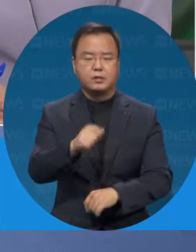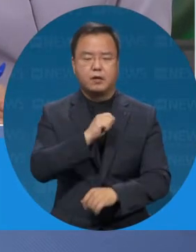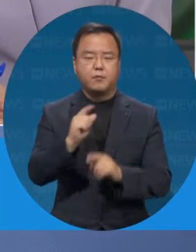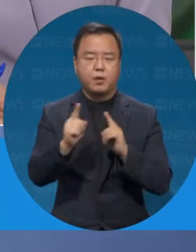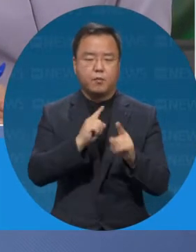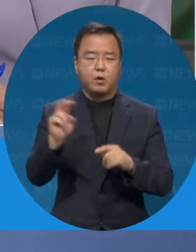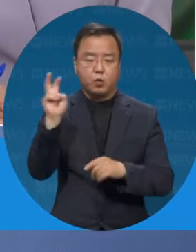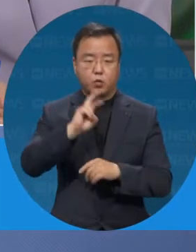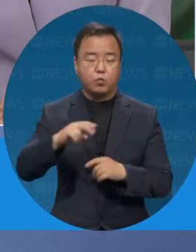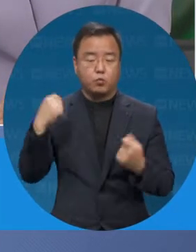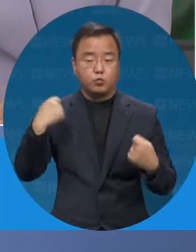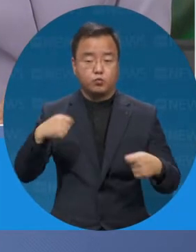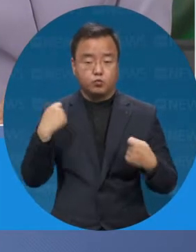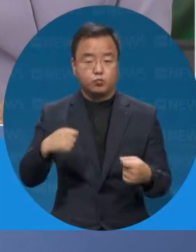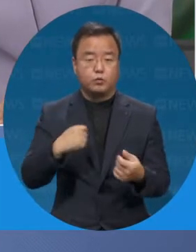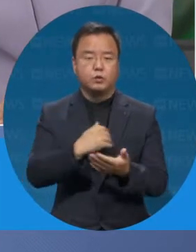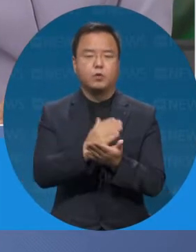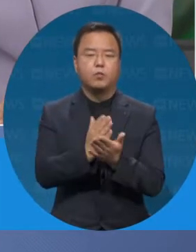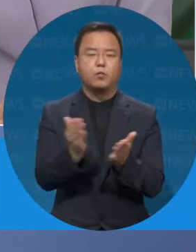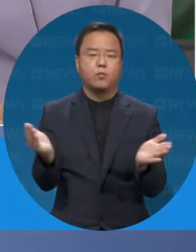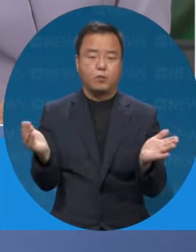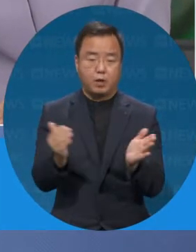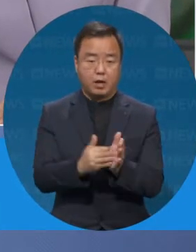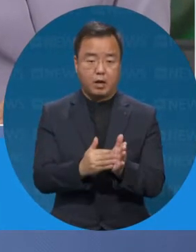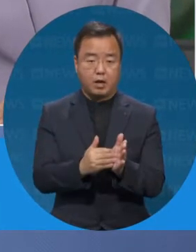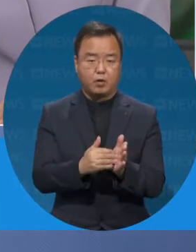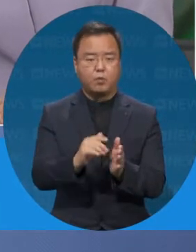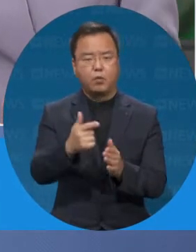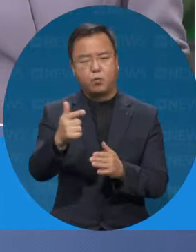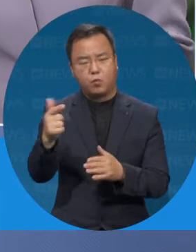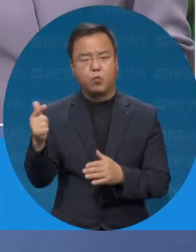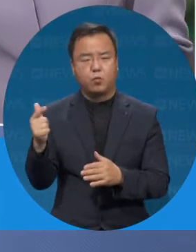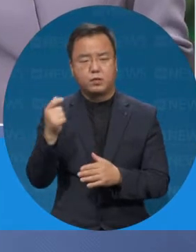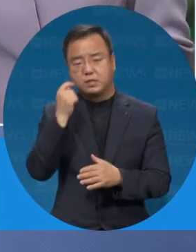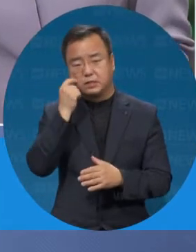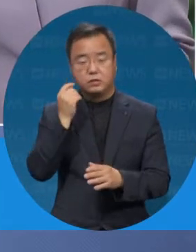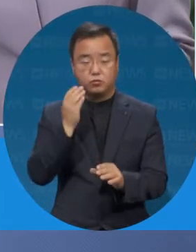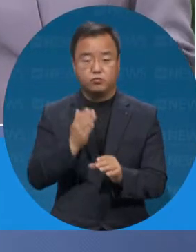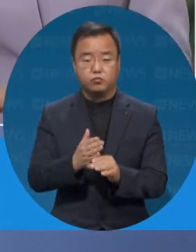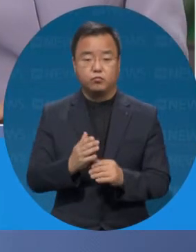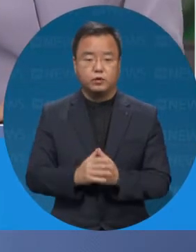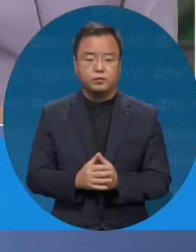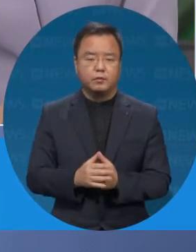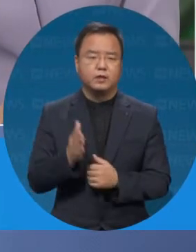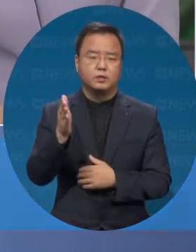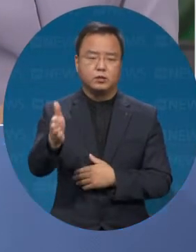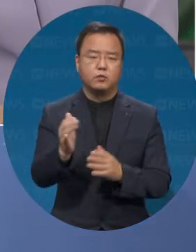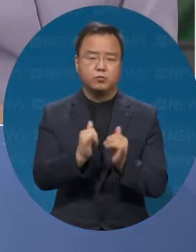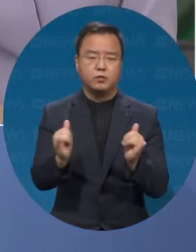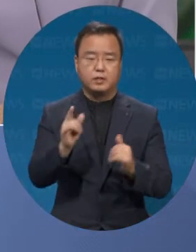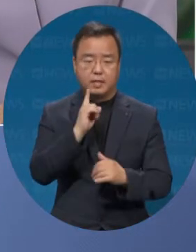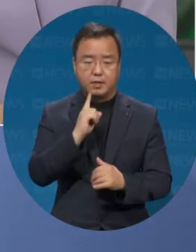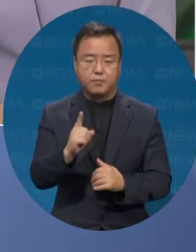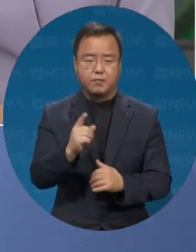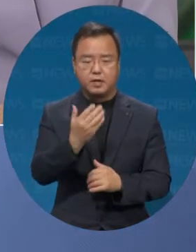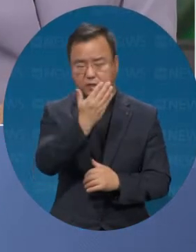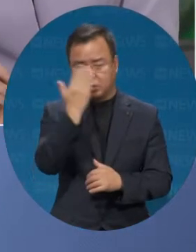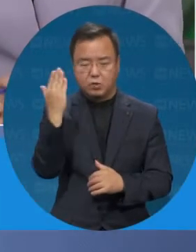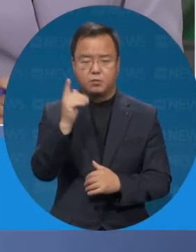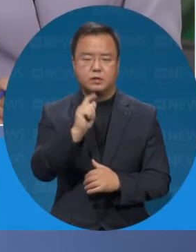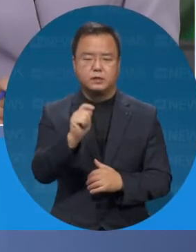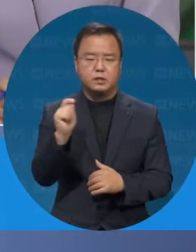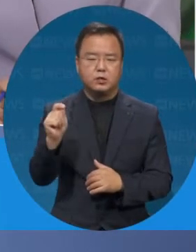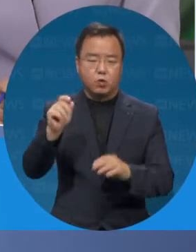이 춤을 추는 계정 등 이 라틴계 출신 인플루언서들이 인기를 모으고 있는데요. 이 전문가들은 이 젊은 틱톡